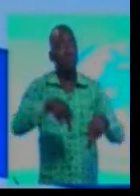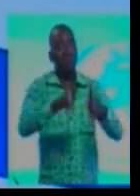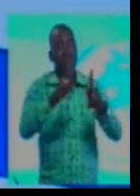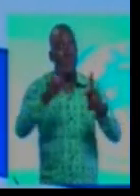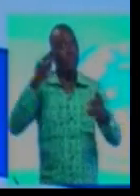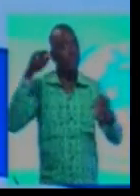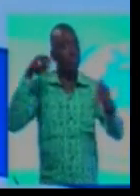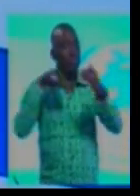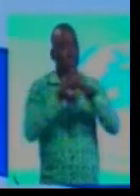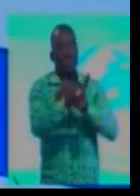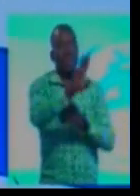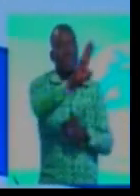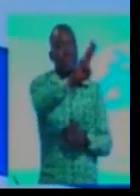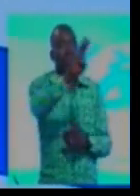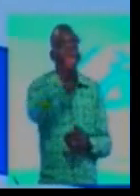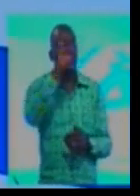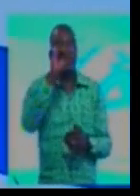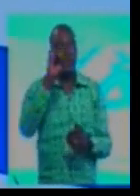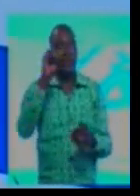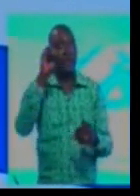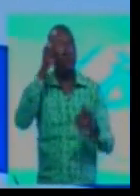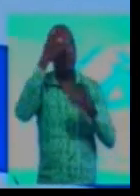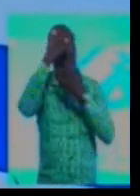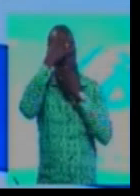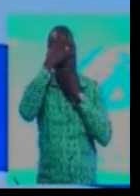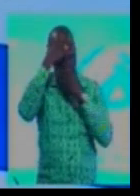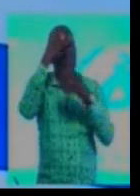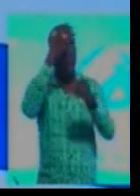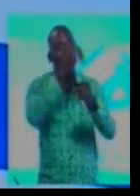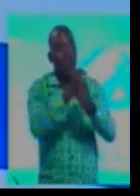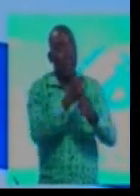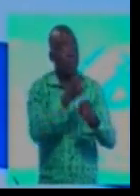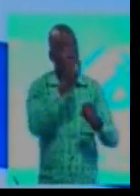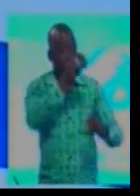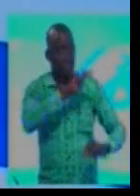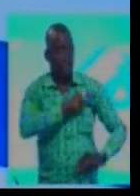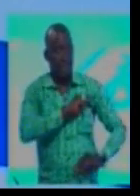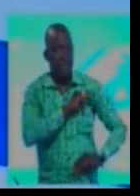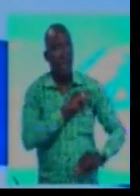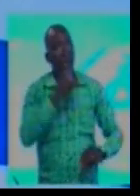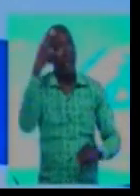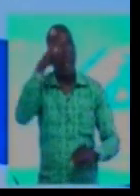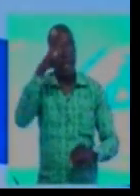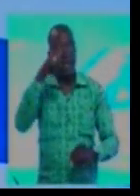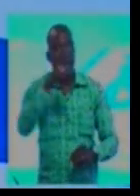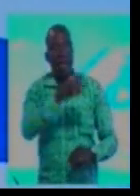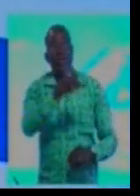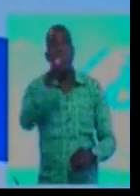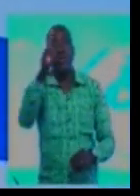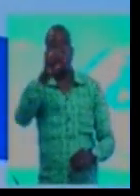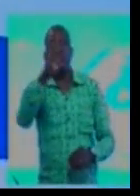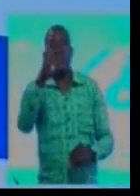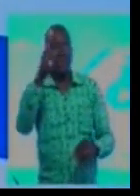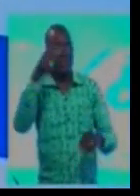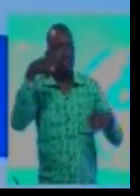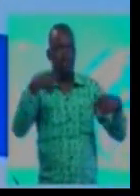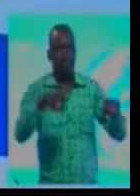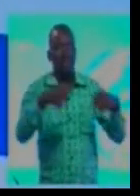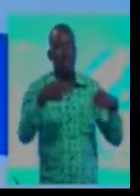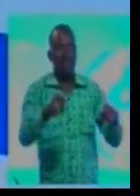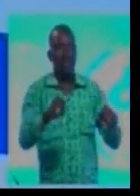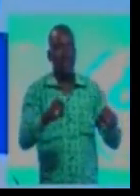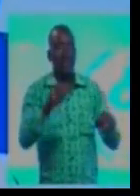une soixantaine de terroristes, de récupérer de l'armement ainsi que des dizaines de motos.